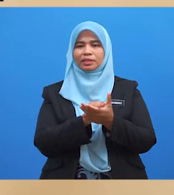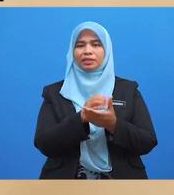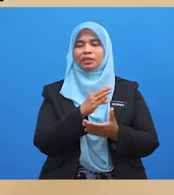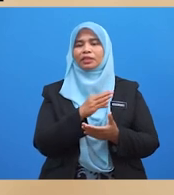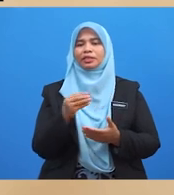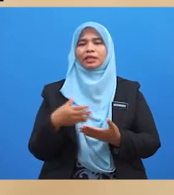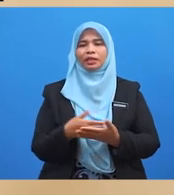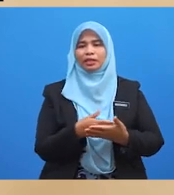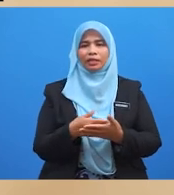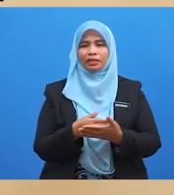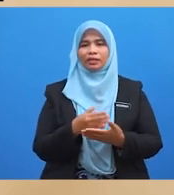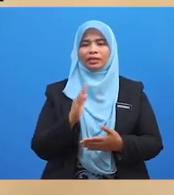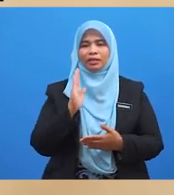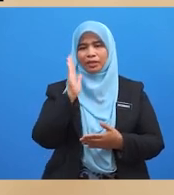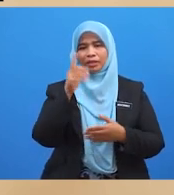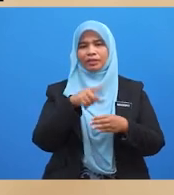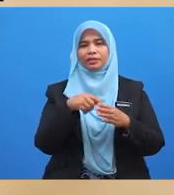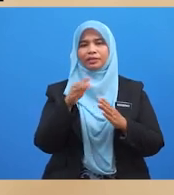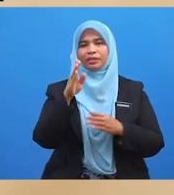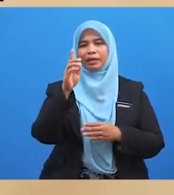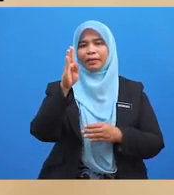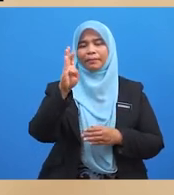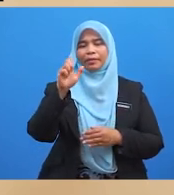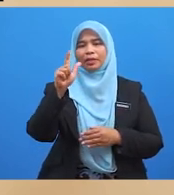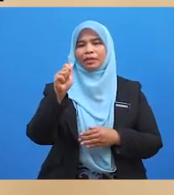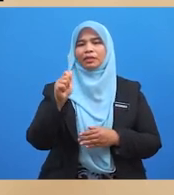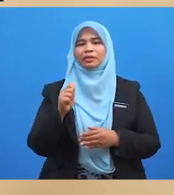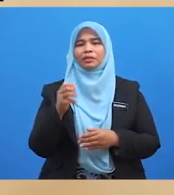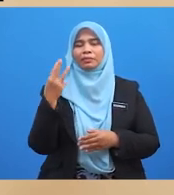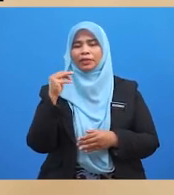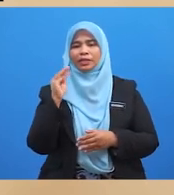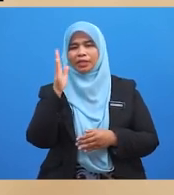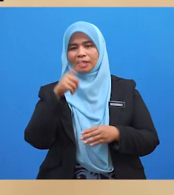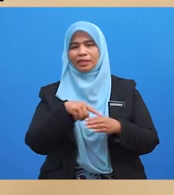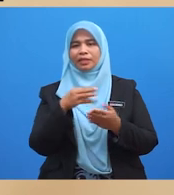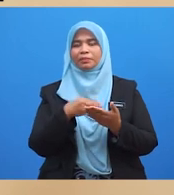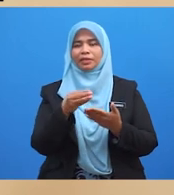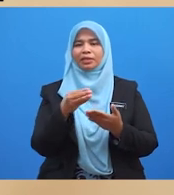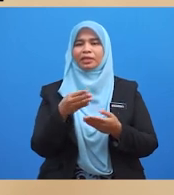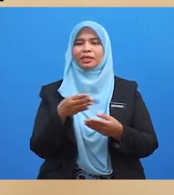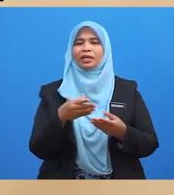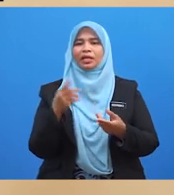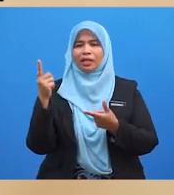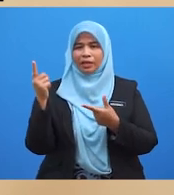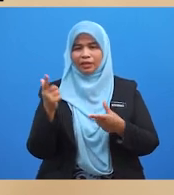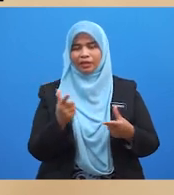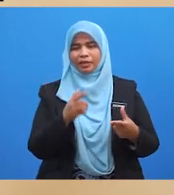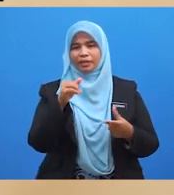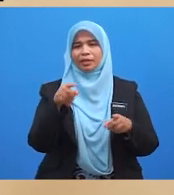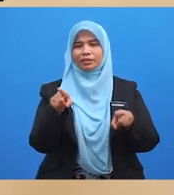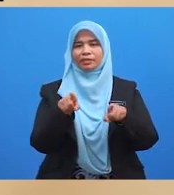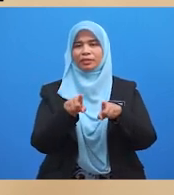akan terbela. Huraian, mereka akan diberi layanan yang sama baik dari